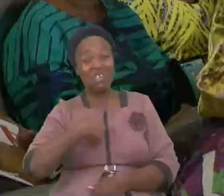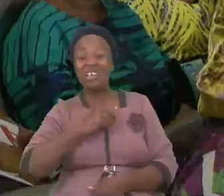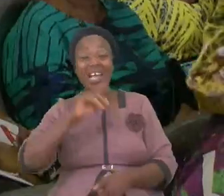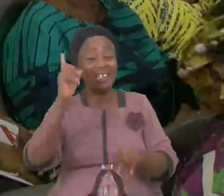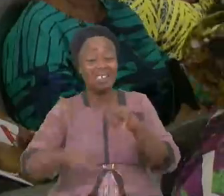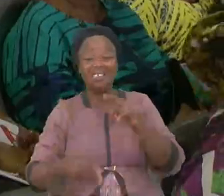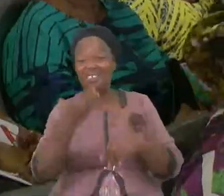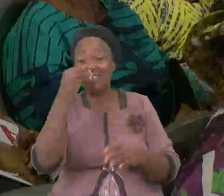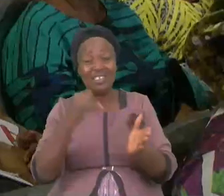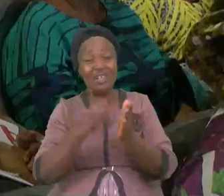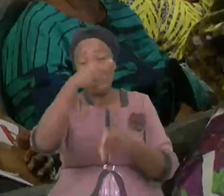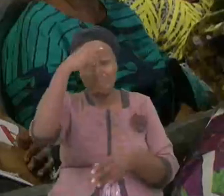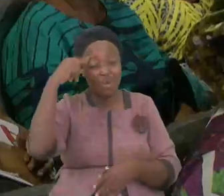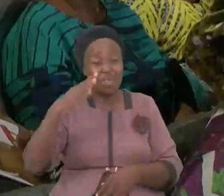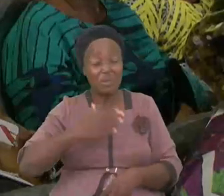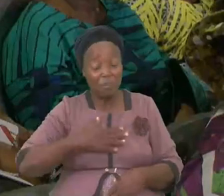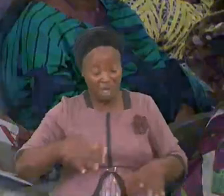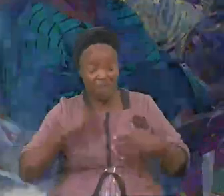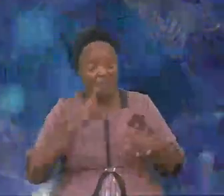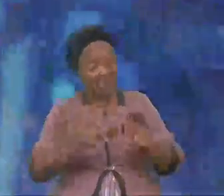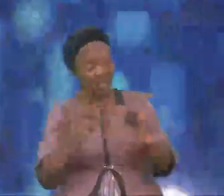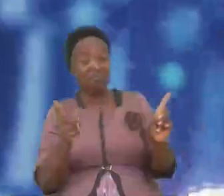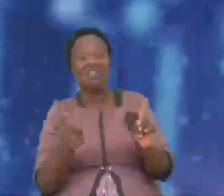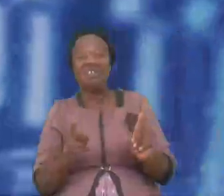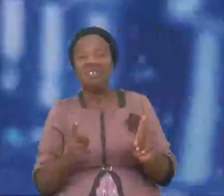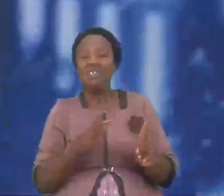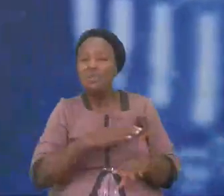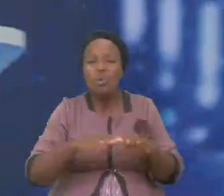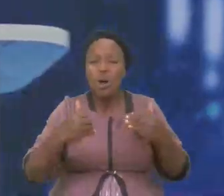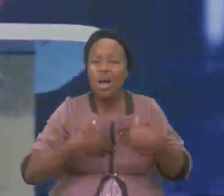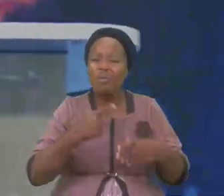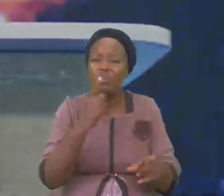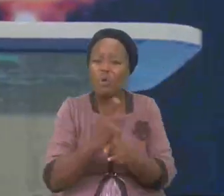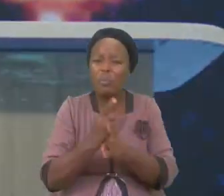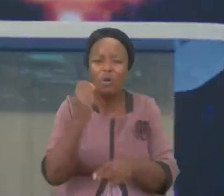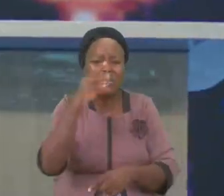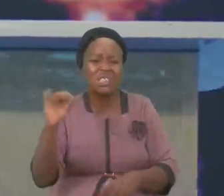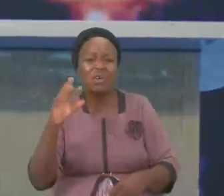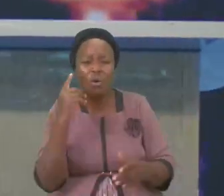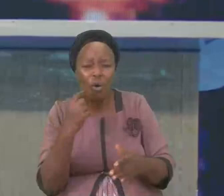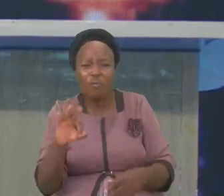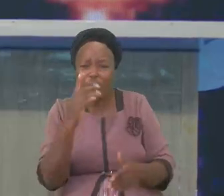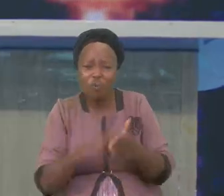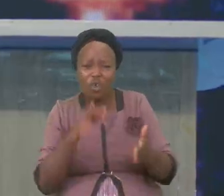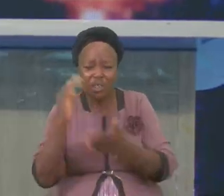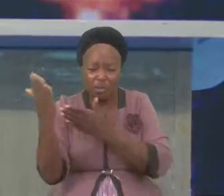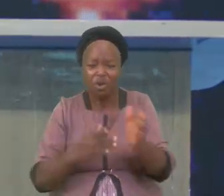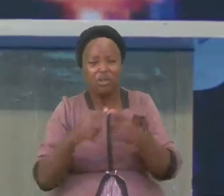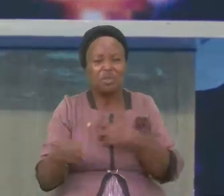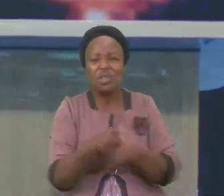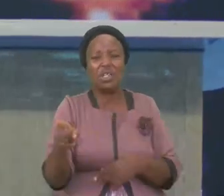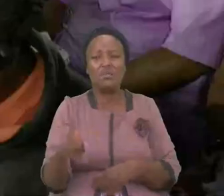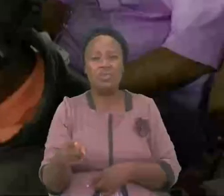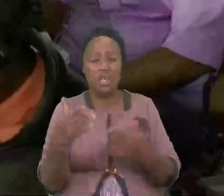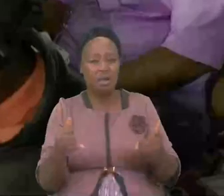a une compréhension de... Ils n'ont pas une compréhension appropriée de ce que